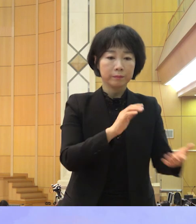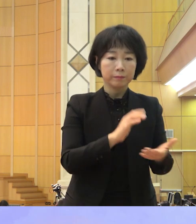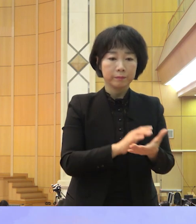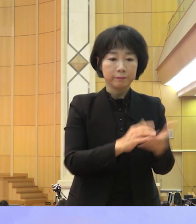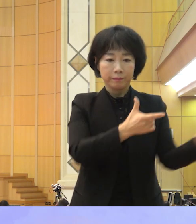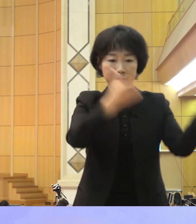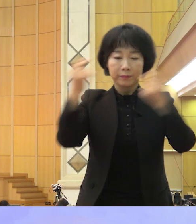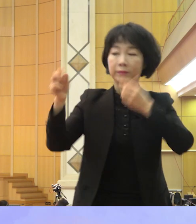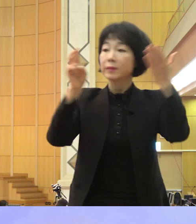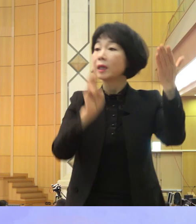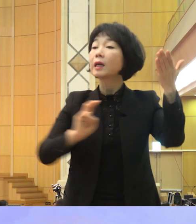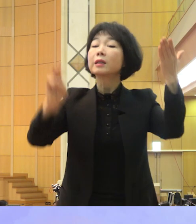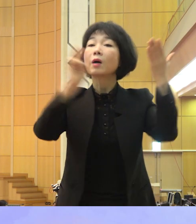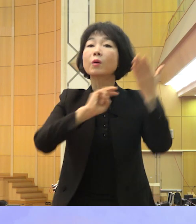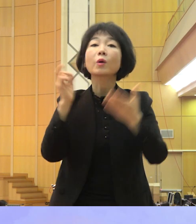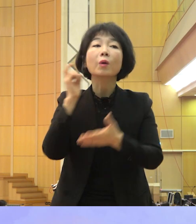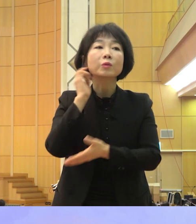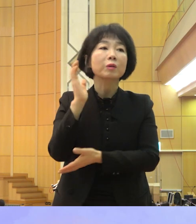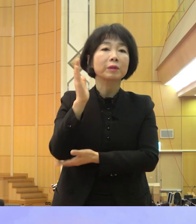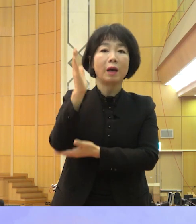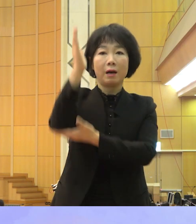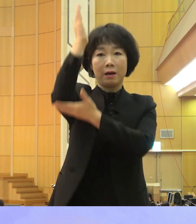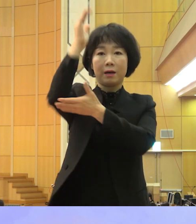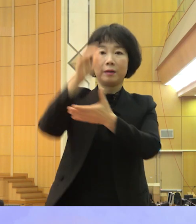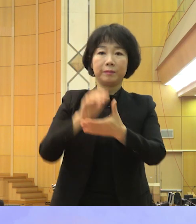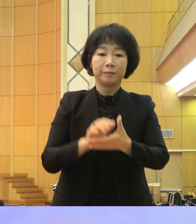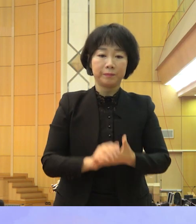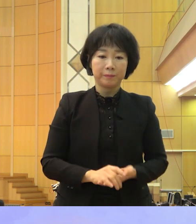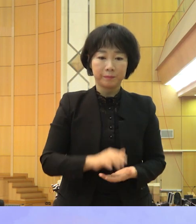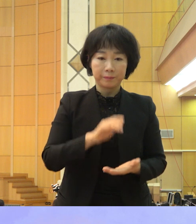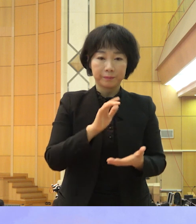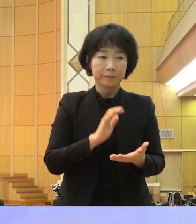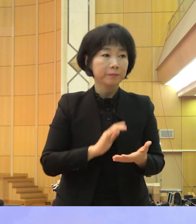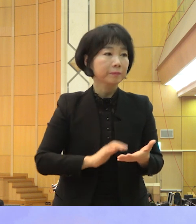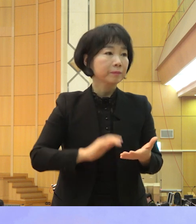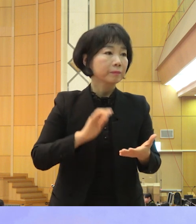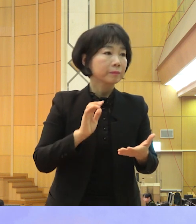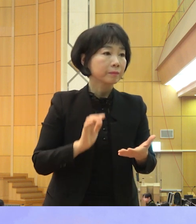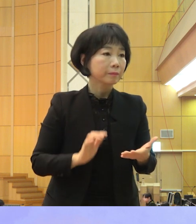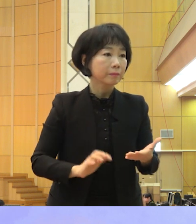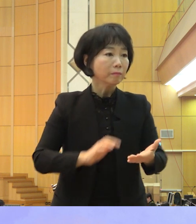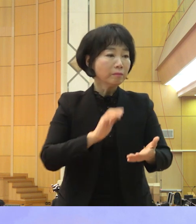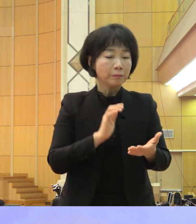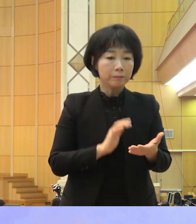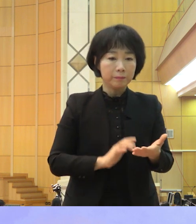할렐루야 찬양하시면서 주일 3부 예배를 주님께 드리겠습니다.